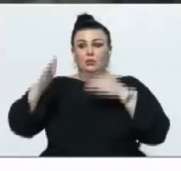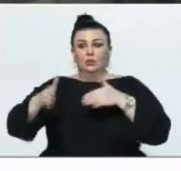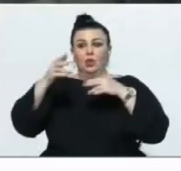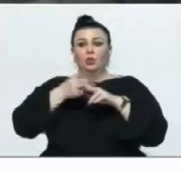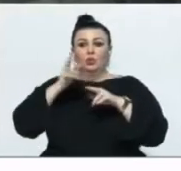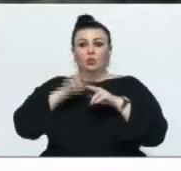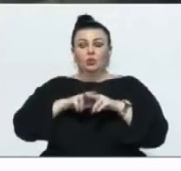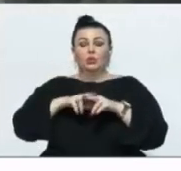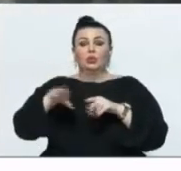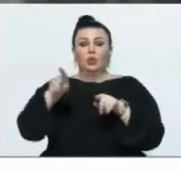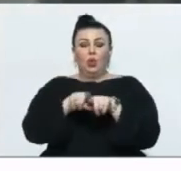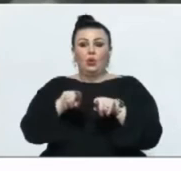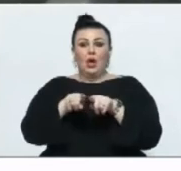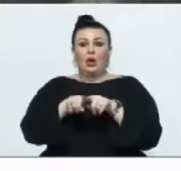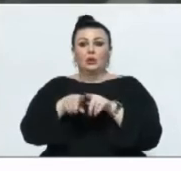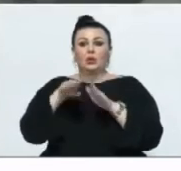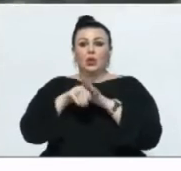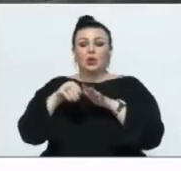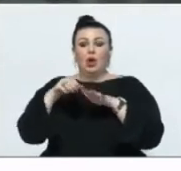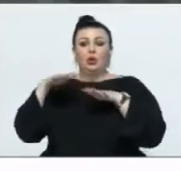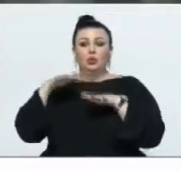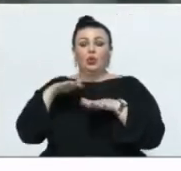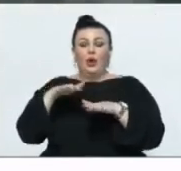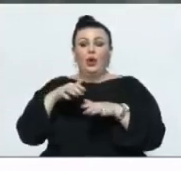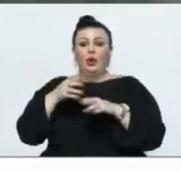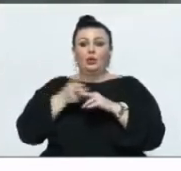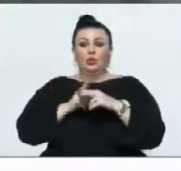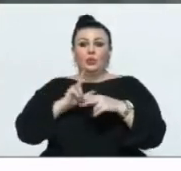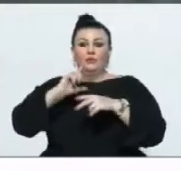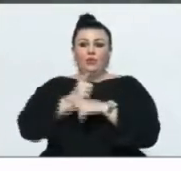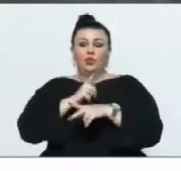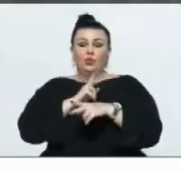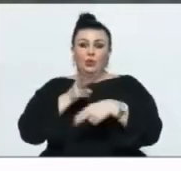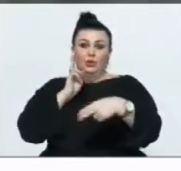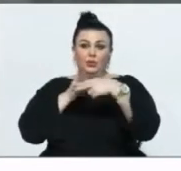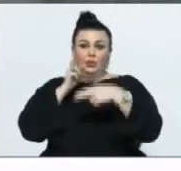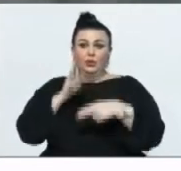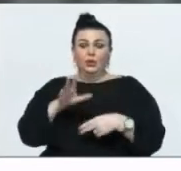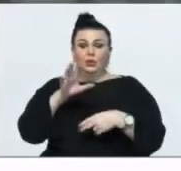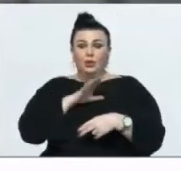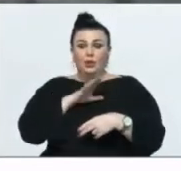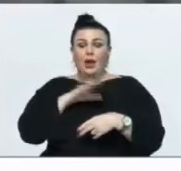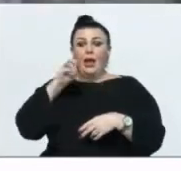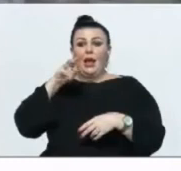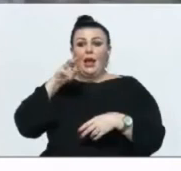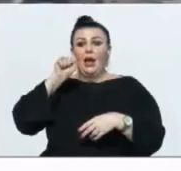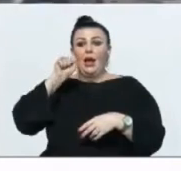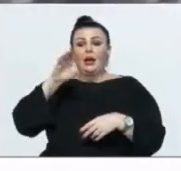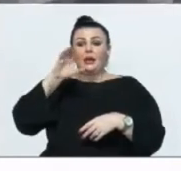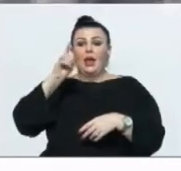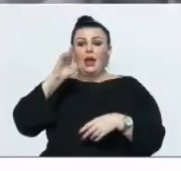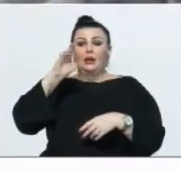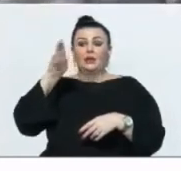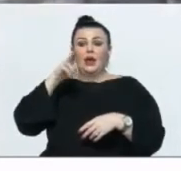onlarda laylar çəkilib ki, onlarda növbəti sürüşmənin qarşısını almaq üçündür və qeyd edim ki, İlxan Əsədov qeyd etdi